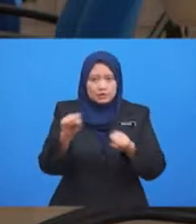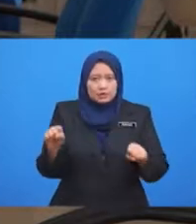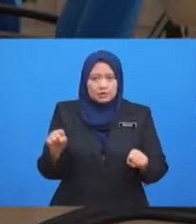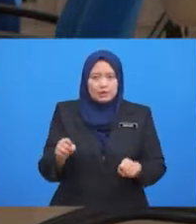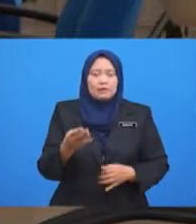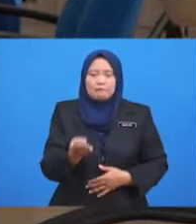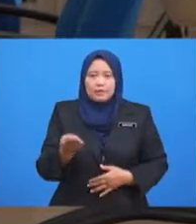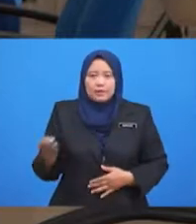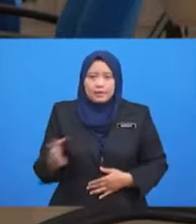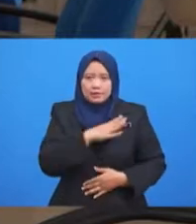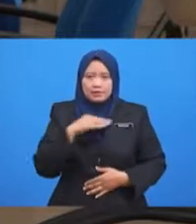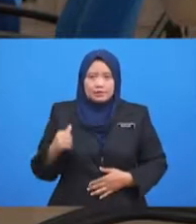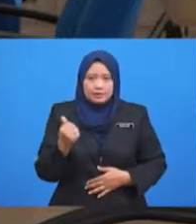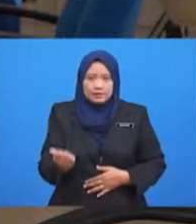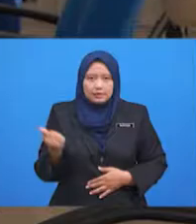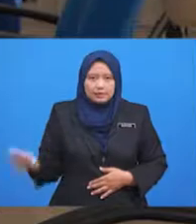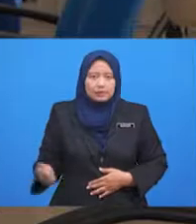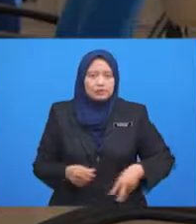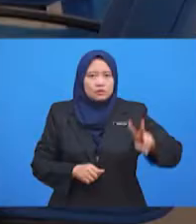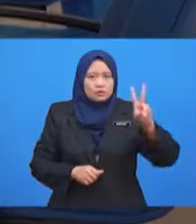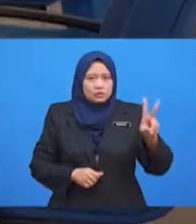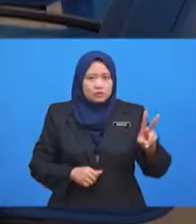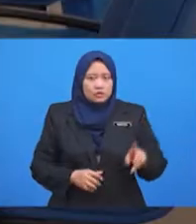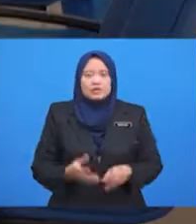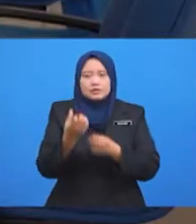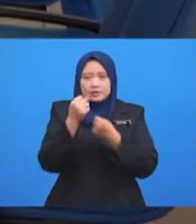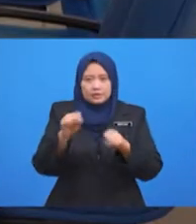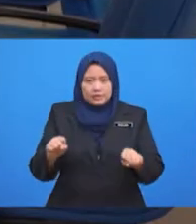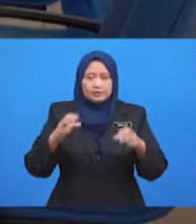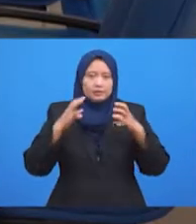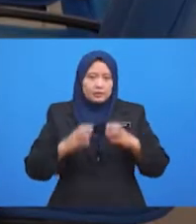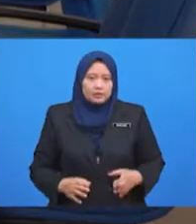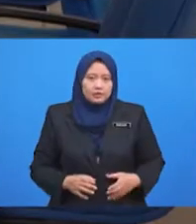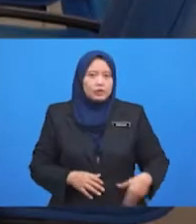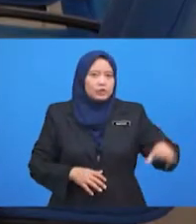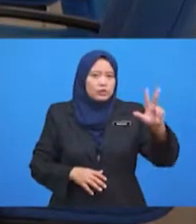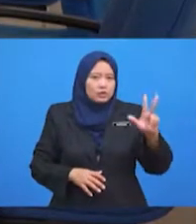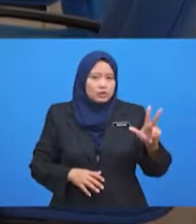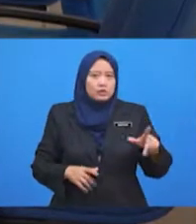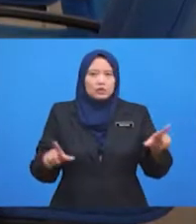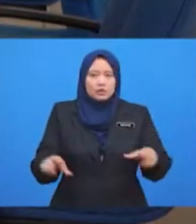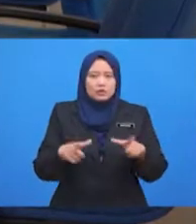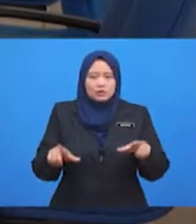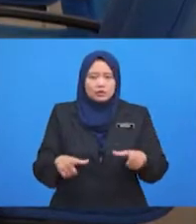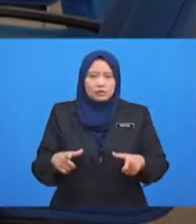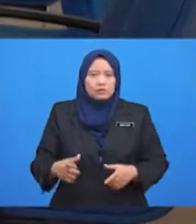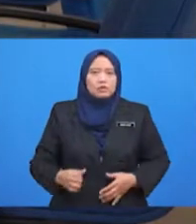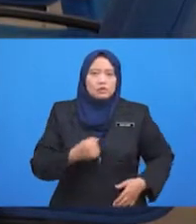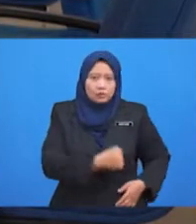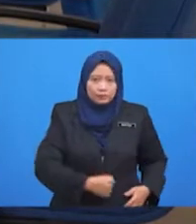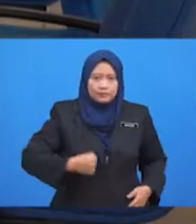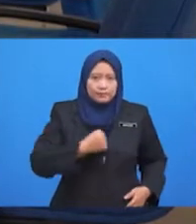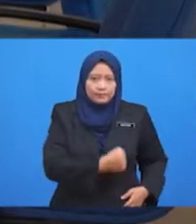kedua, sediakan pelanggan. Yang ketiga, melakukan rawatan badan menggunakan